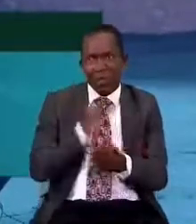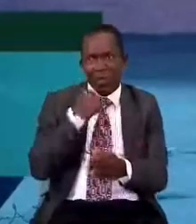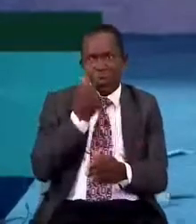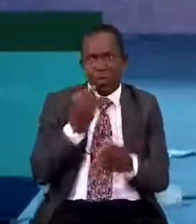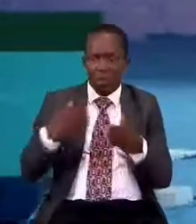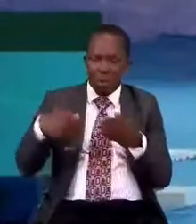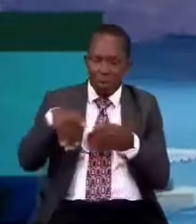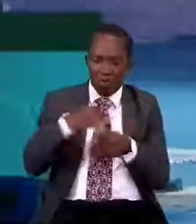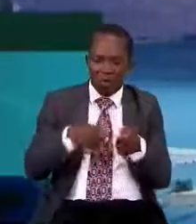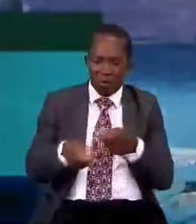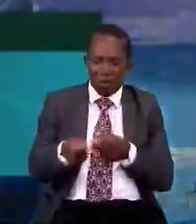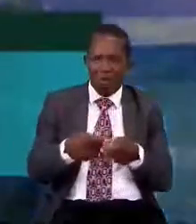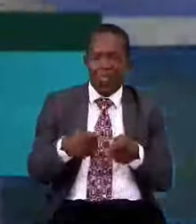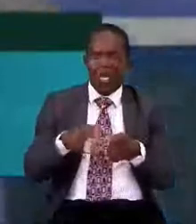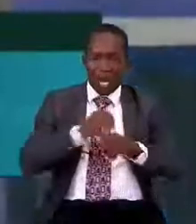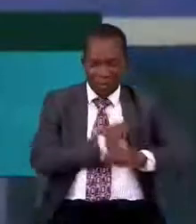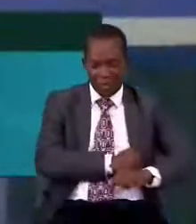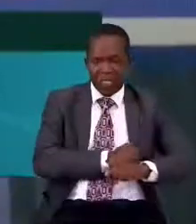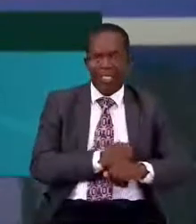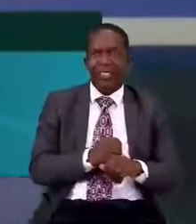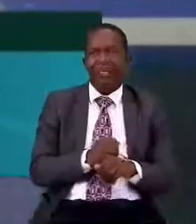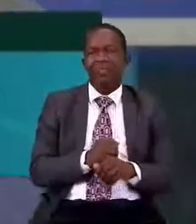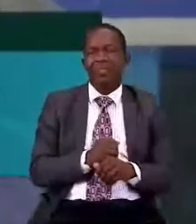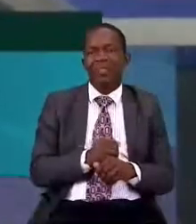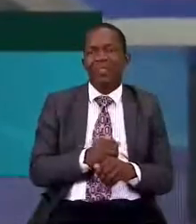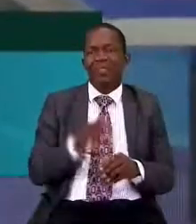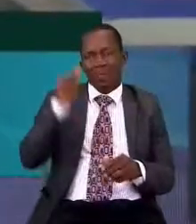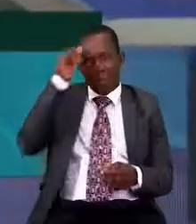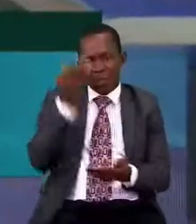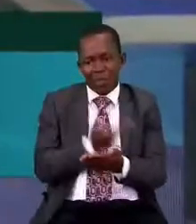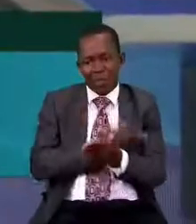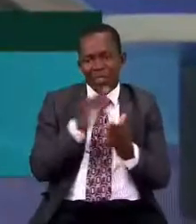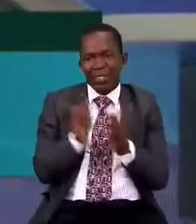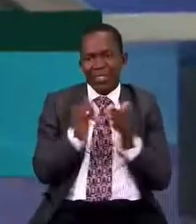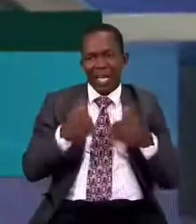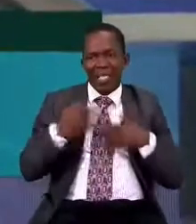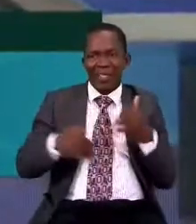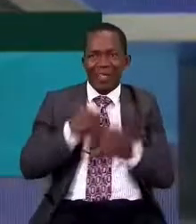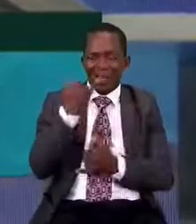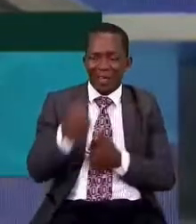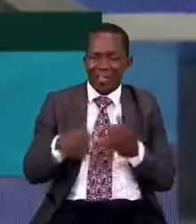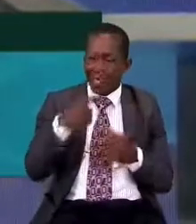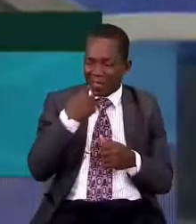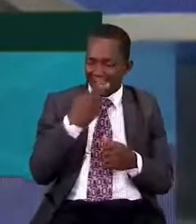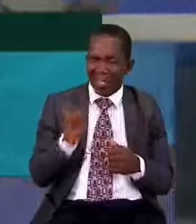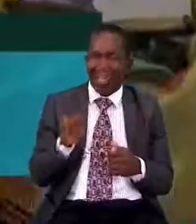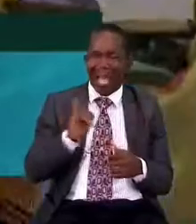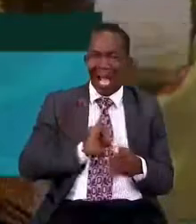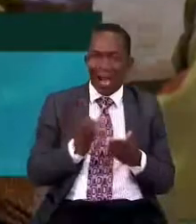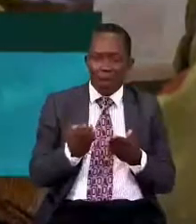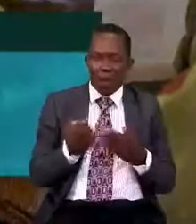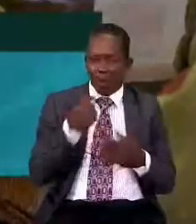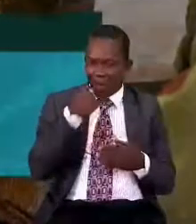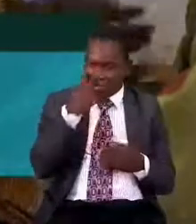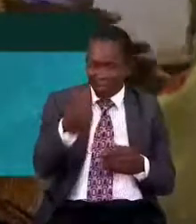le dernier mot. Je voudrais vous dire ce jour que Jésus, le fils de Dieu, a le dernier